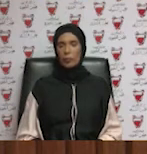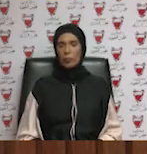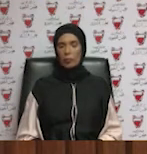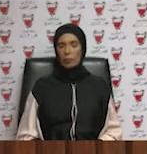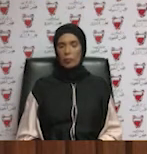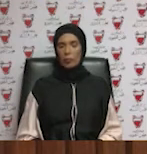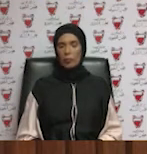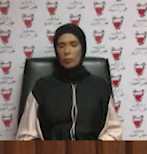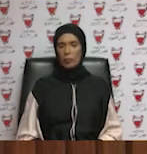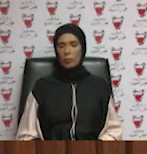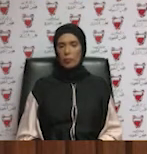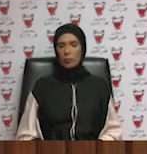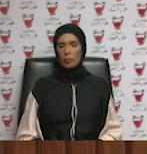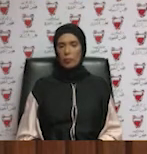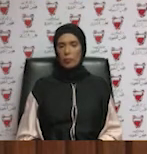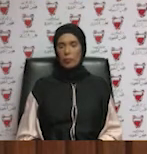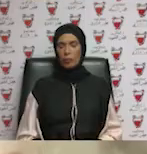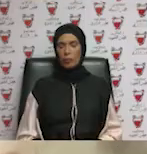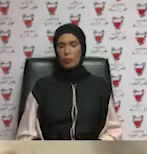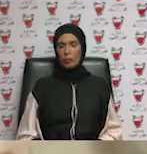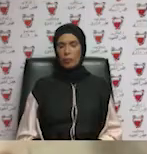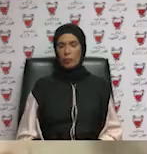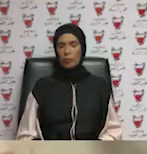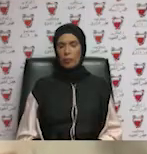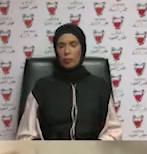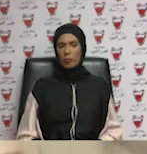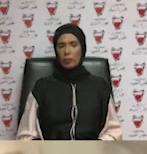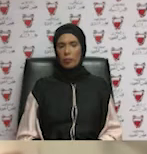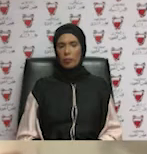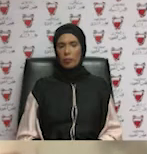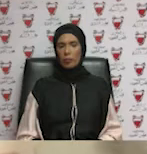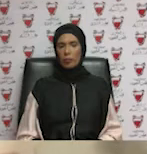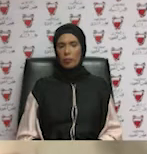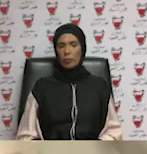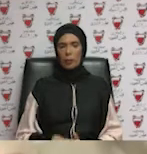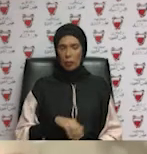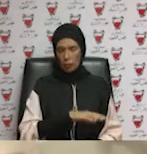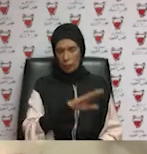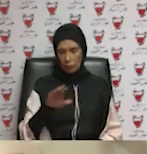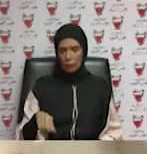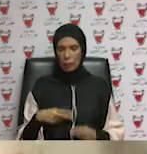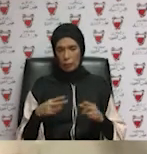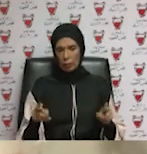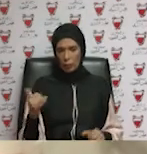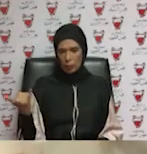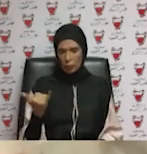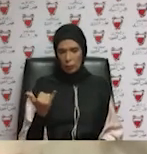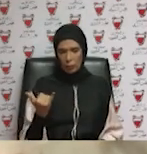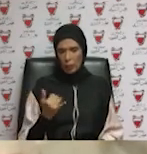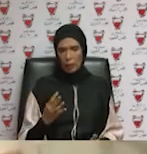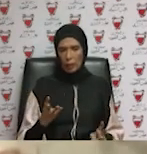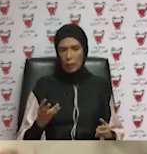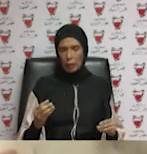شكرا معالي الرئيس، ما راح أضيف كثير، لكن اللي حبيت أقول أن أعتقد كلنا متفقين اليوم على أهمية الحسابات